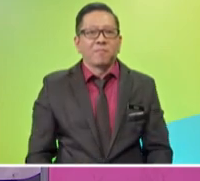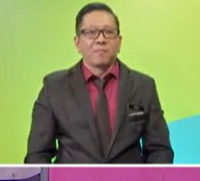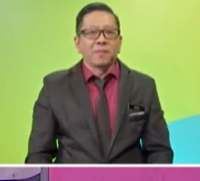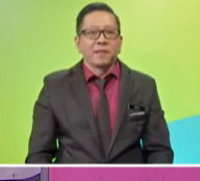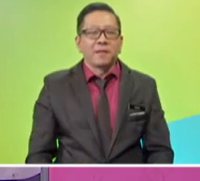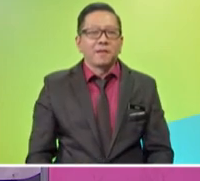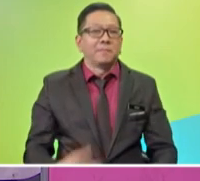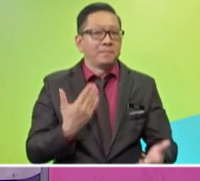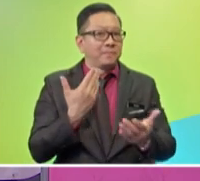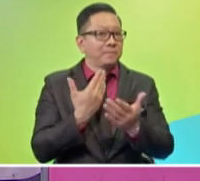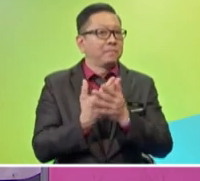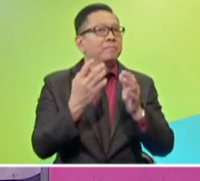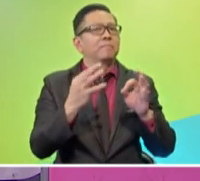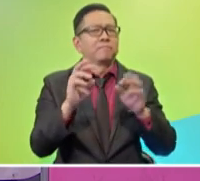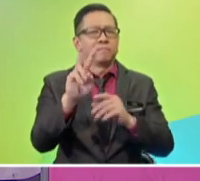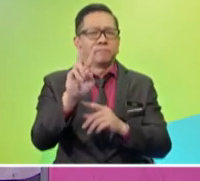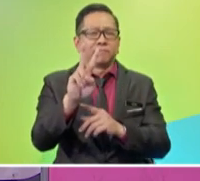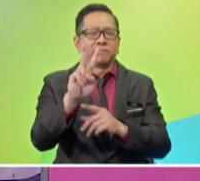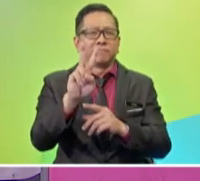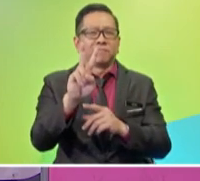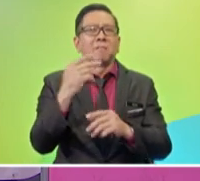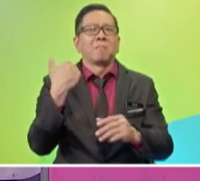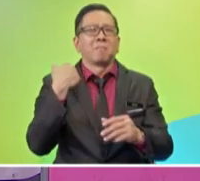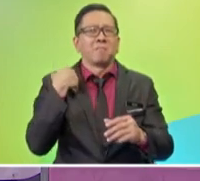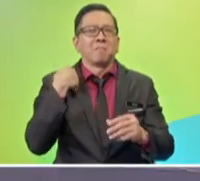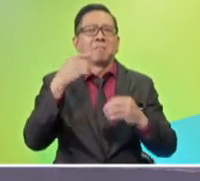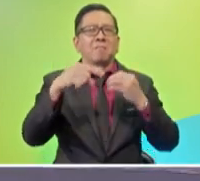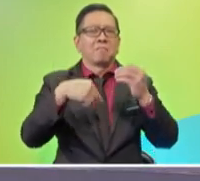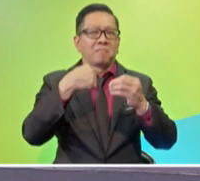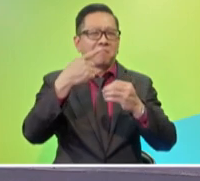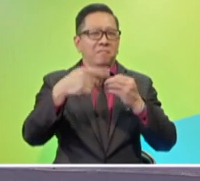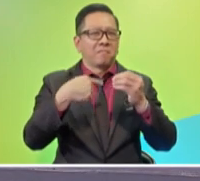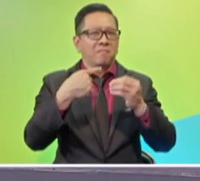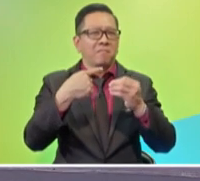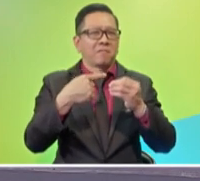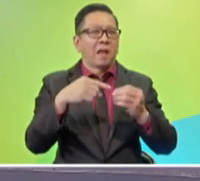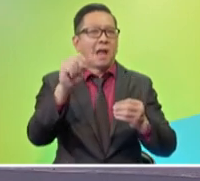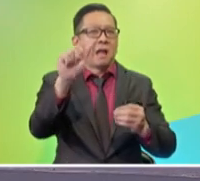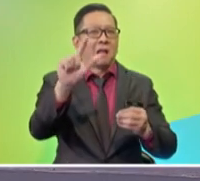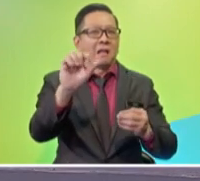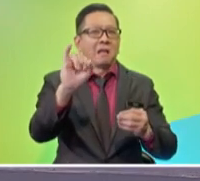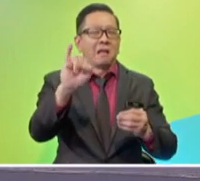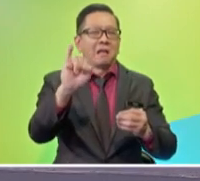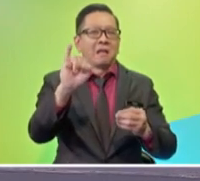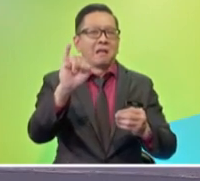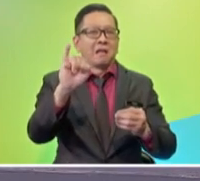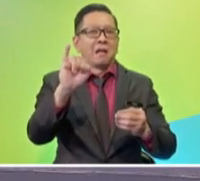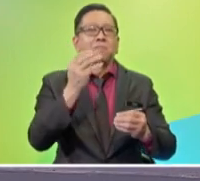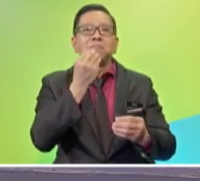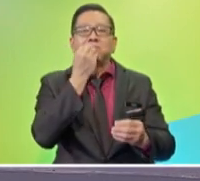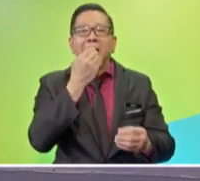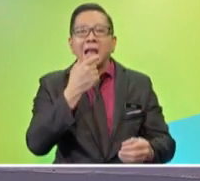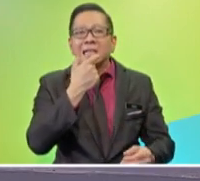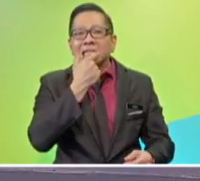Cikgu. Baiklah, cerita yang kedua ni melibatkan Alin. Murid yang bernama Alin, dia nak makan biskut.